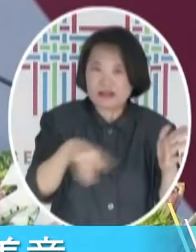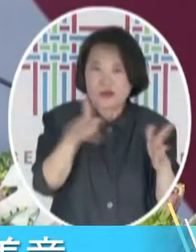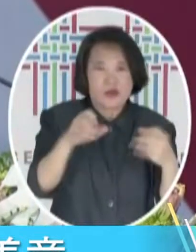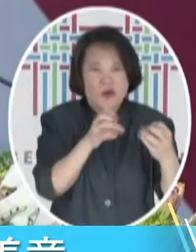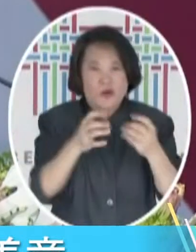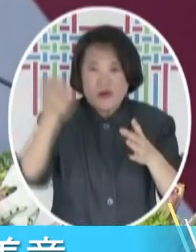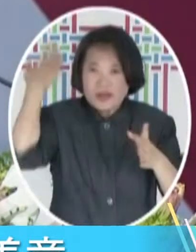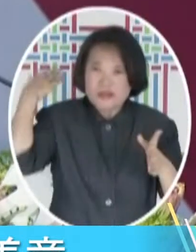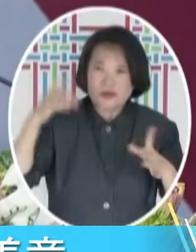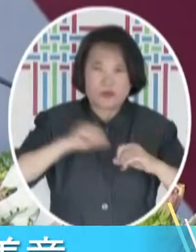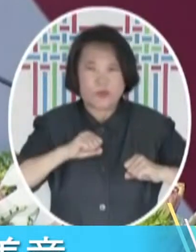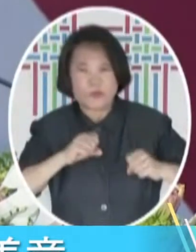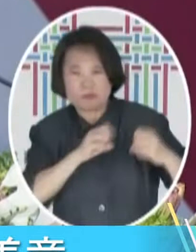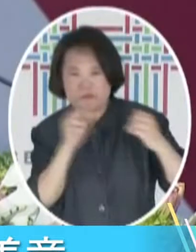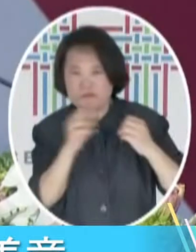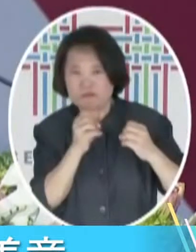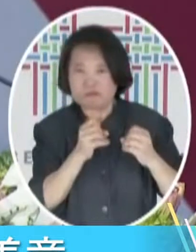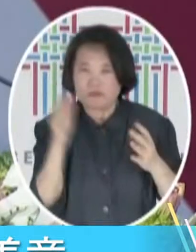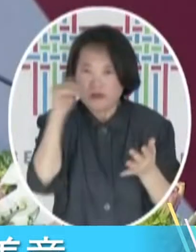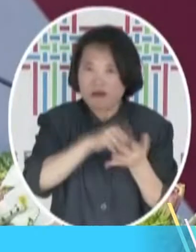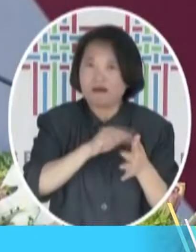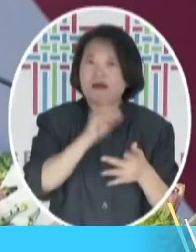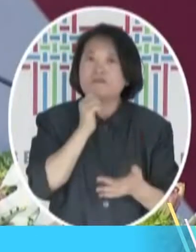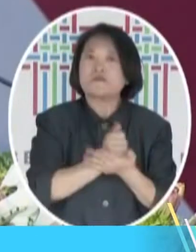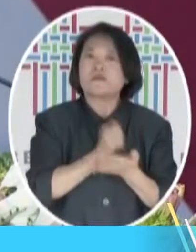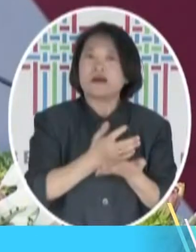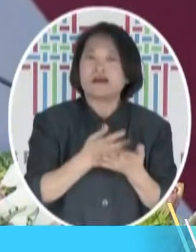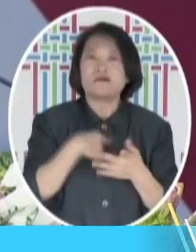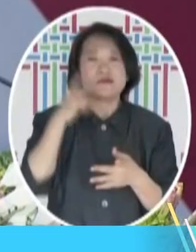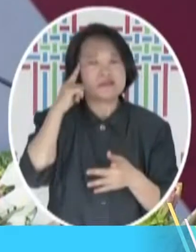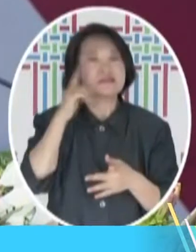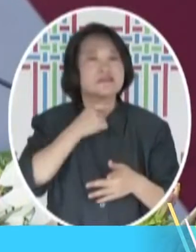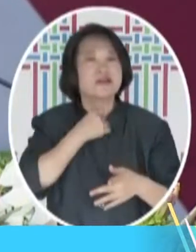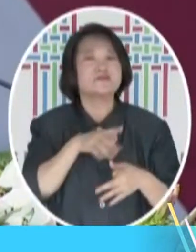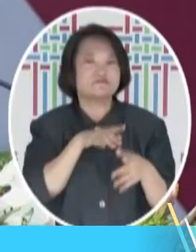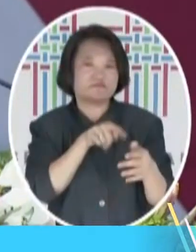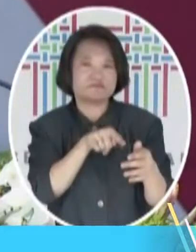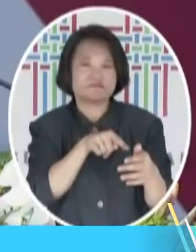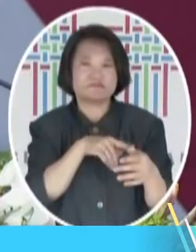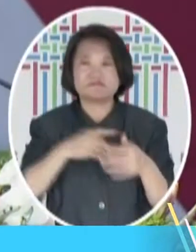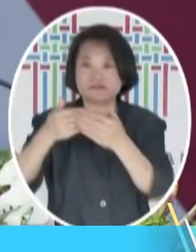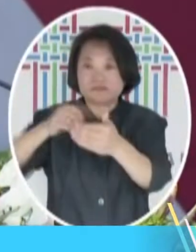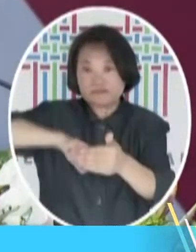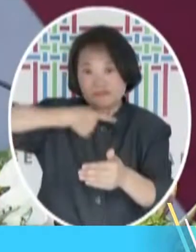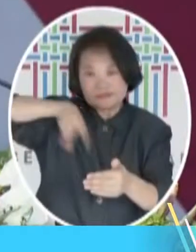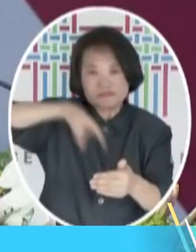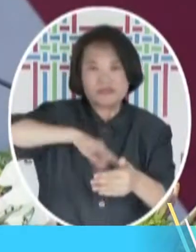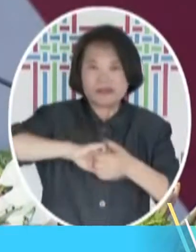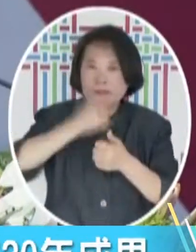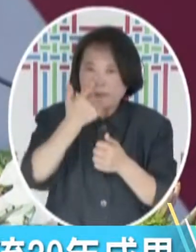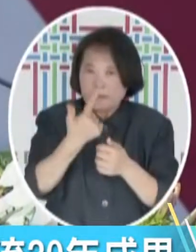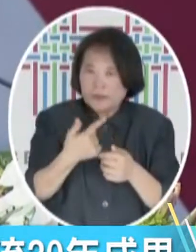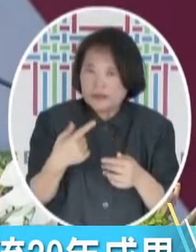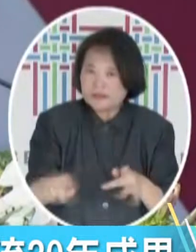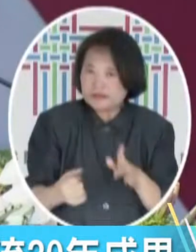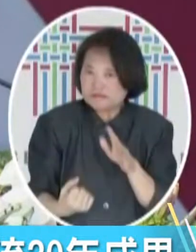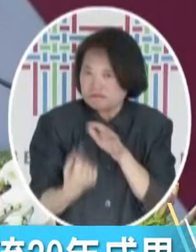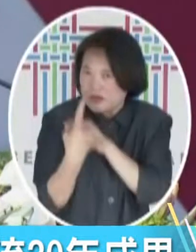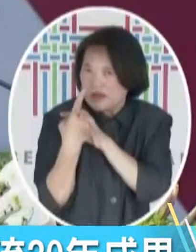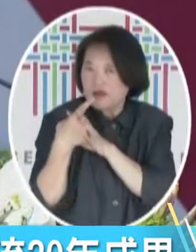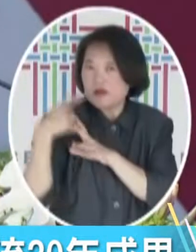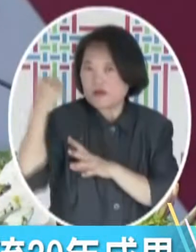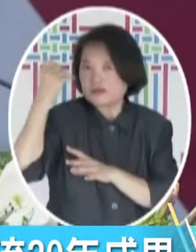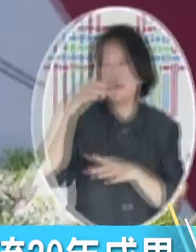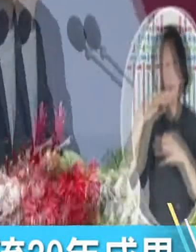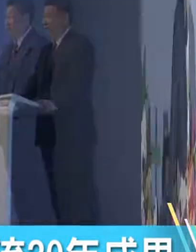的成果跟累积的善意，在既有的基础上寻求两岸关系的突破。 珍惜30年的